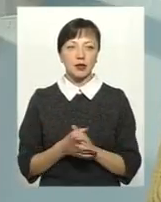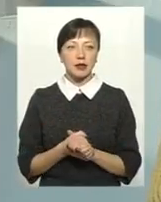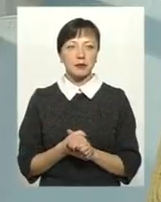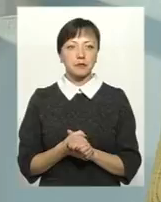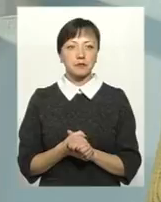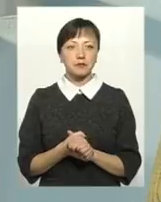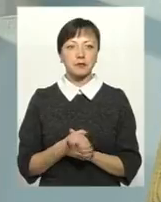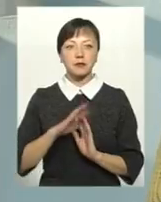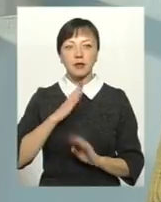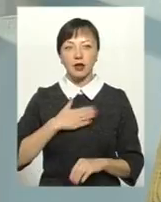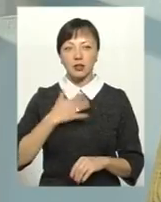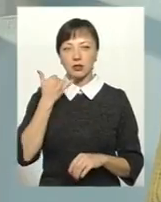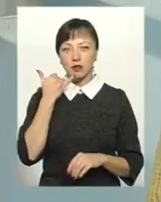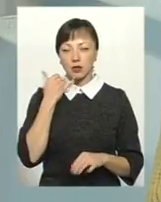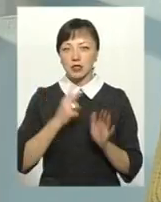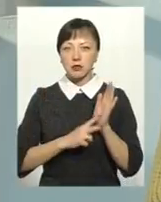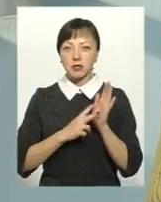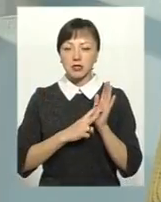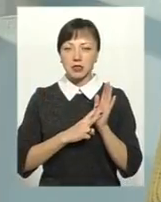поведінку. Наш телефон